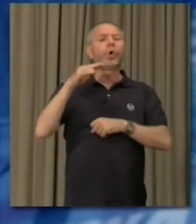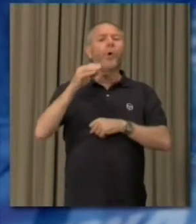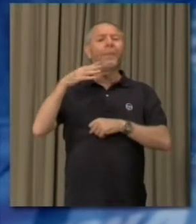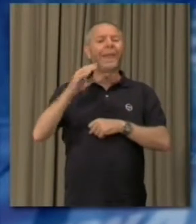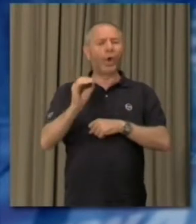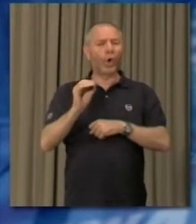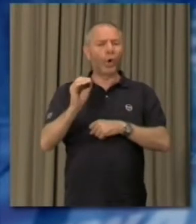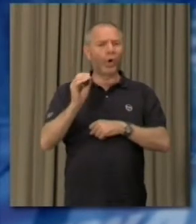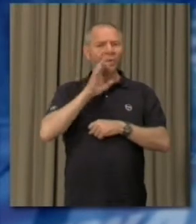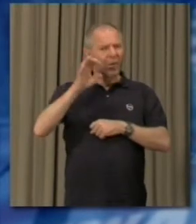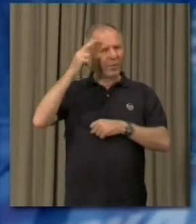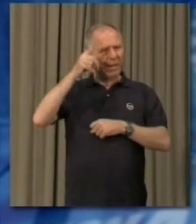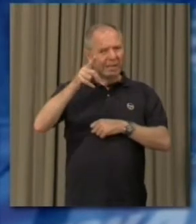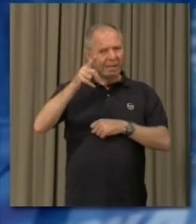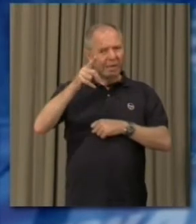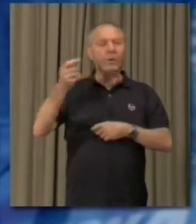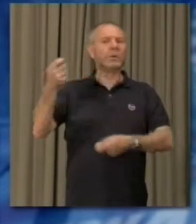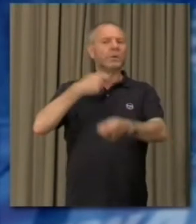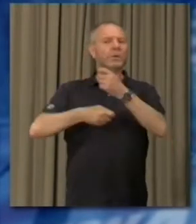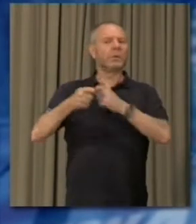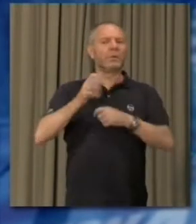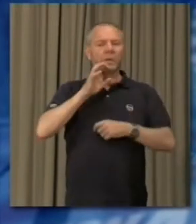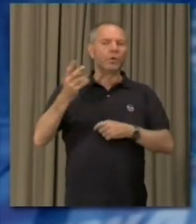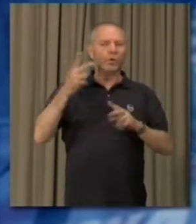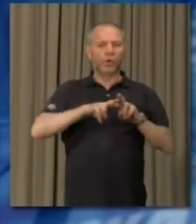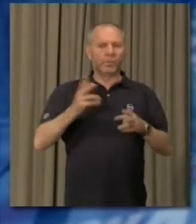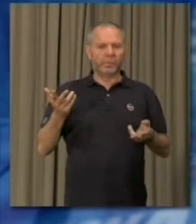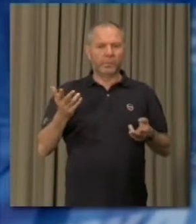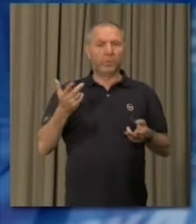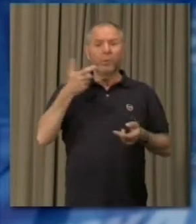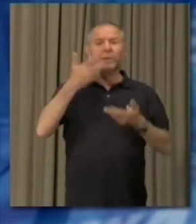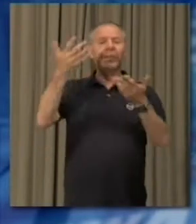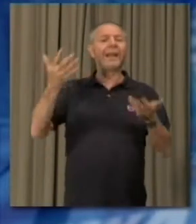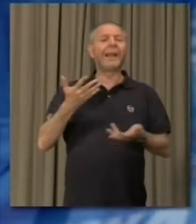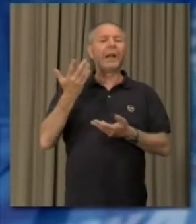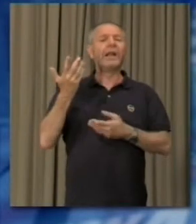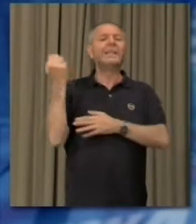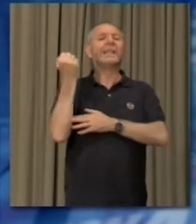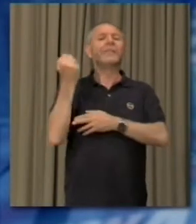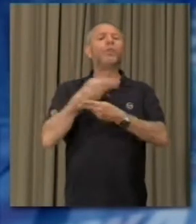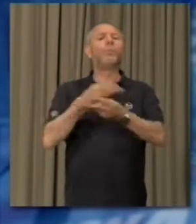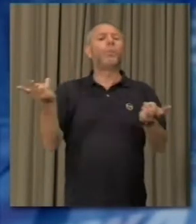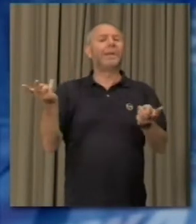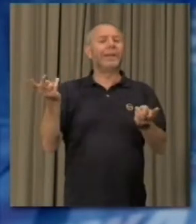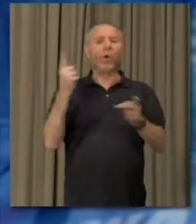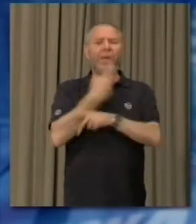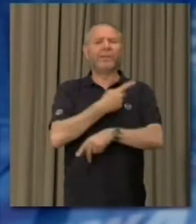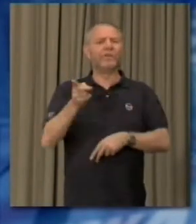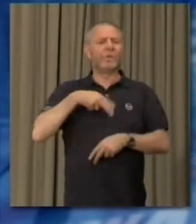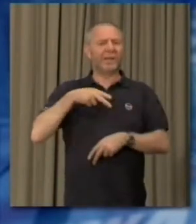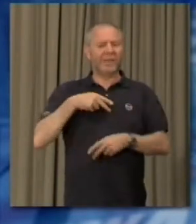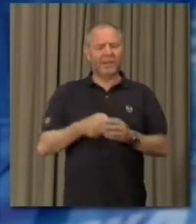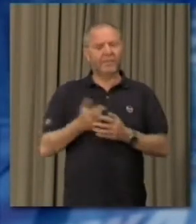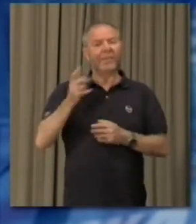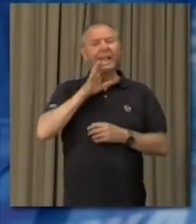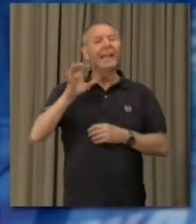vista espropriata dei propri terreni della vetta Cusiana assoggettati ad asservimento pubblico per la pratica dello sci alpino. Il ricorso della famiglia